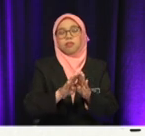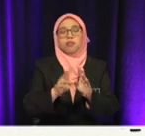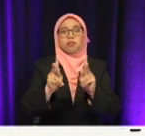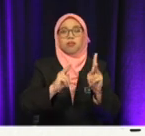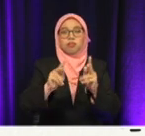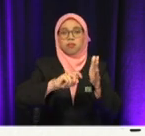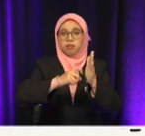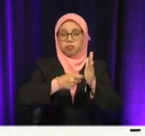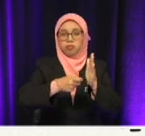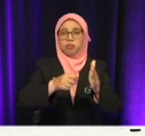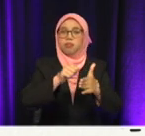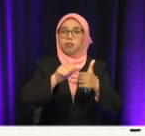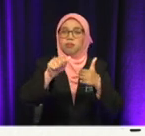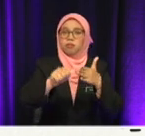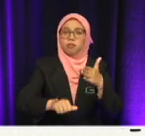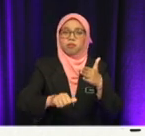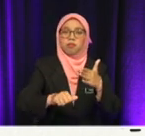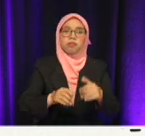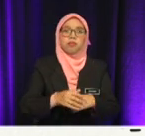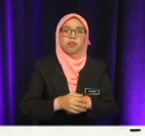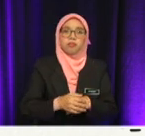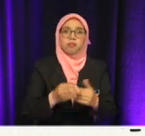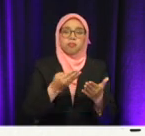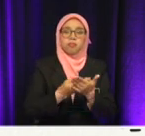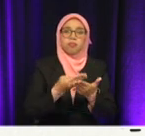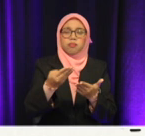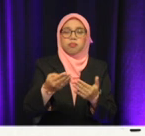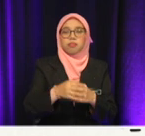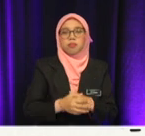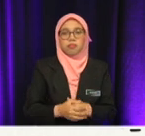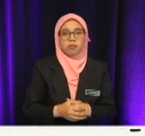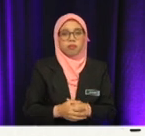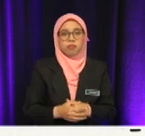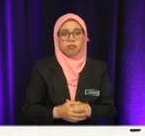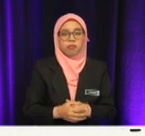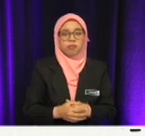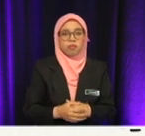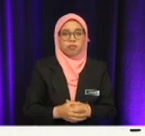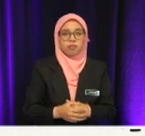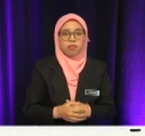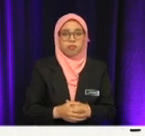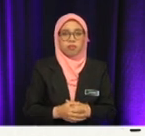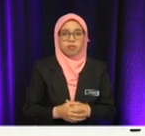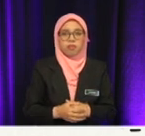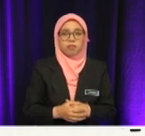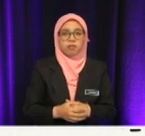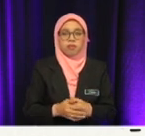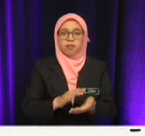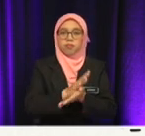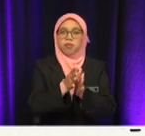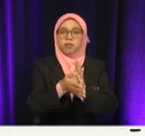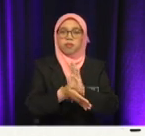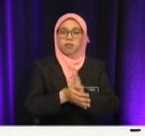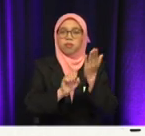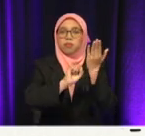terakhir, anggaran belanjawan. Bila bercerita pasal belanjawan, mesti dah pasal duit kan? Okey, jadi kita jadikan sumber